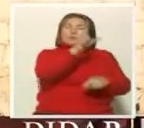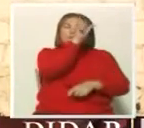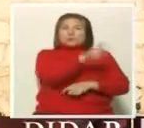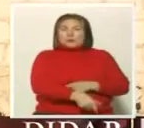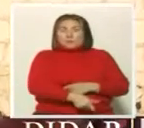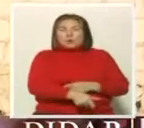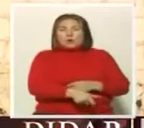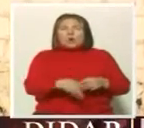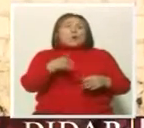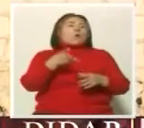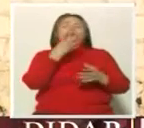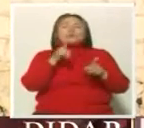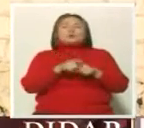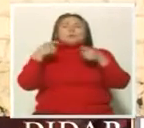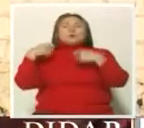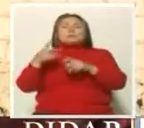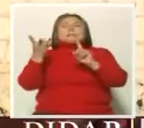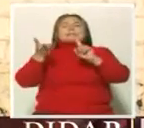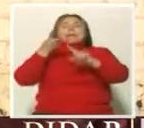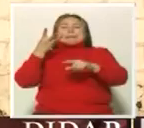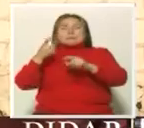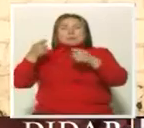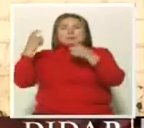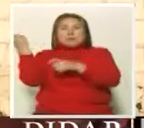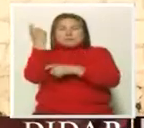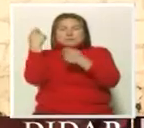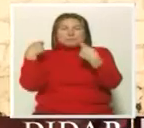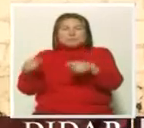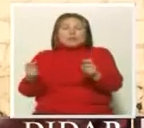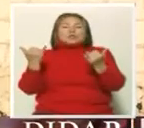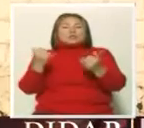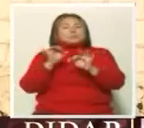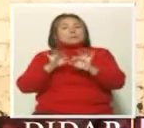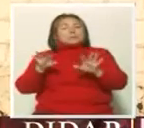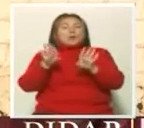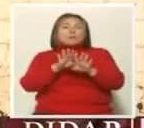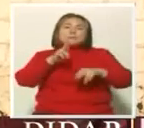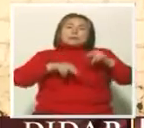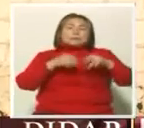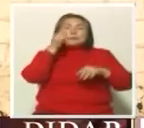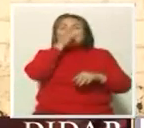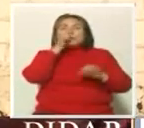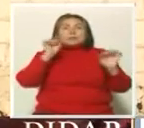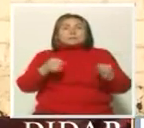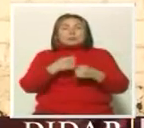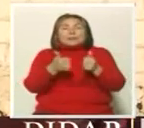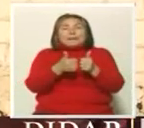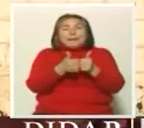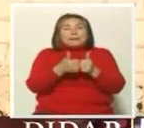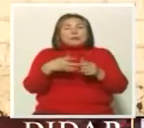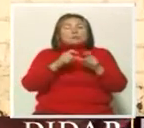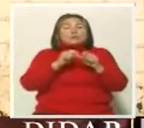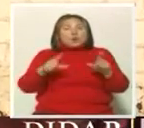землевладельцу он свою очередь продал третьему лицу мы объяснили нынешнему хозяину Что такое строительство невозможно слишком близко